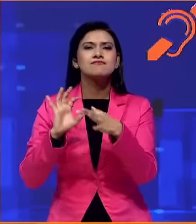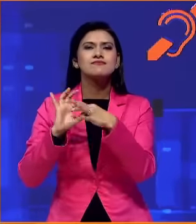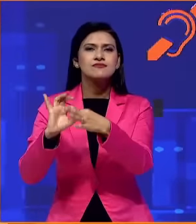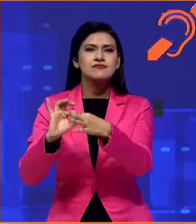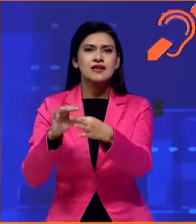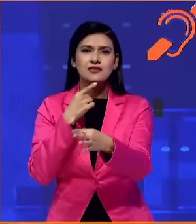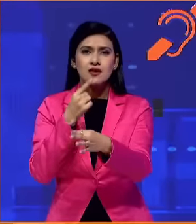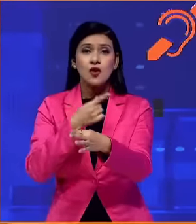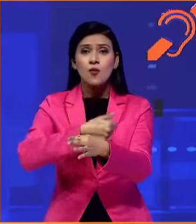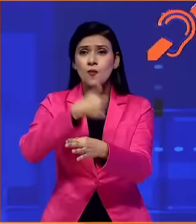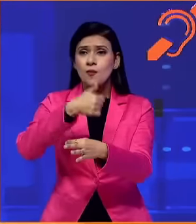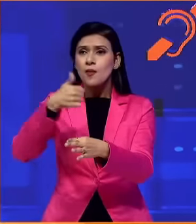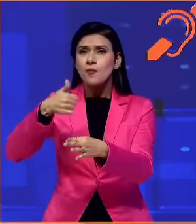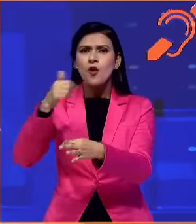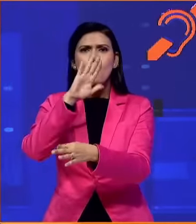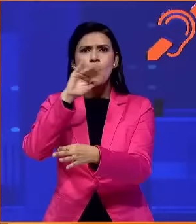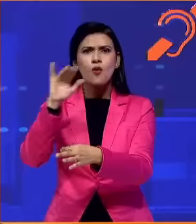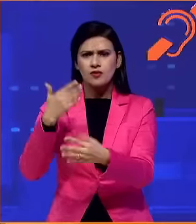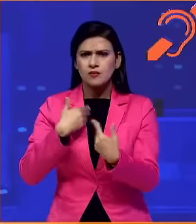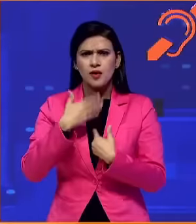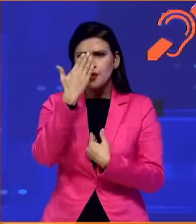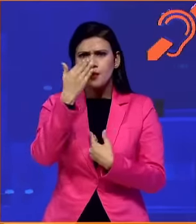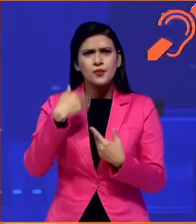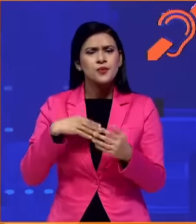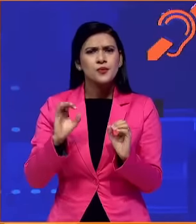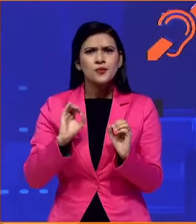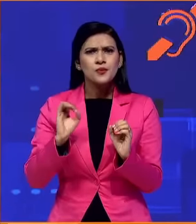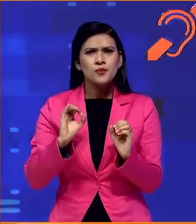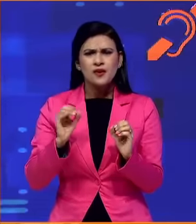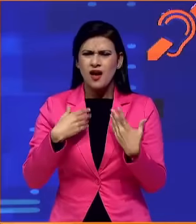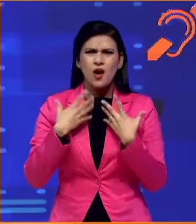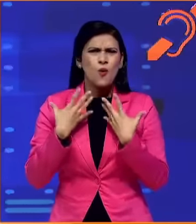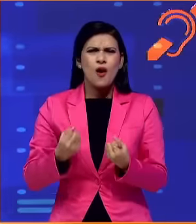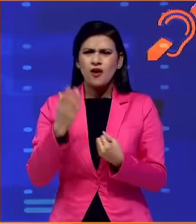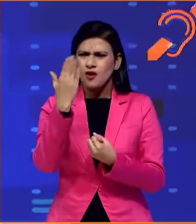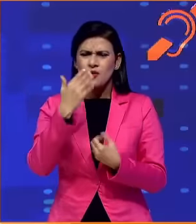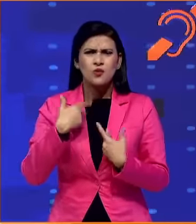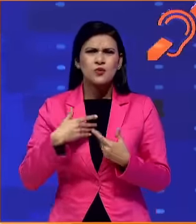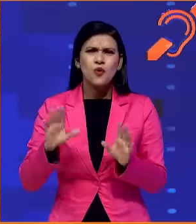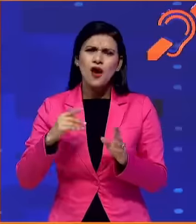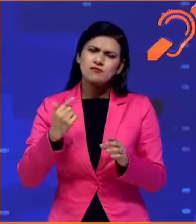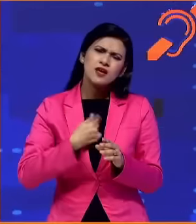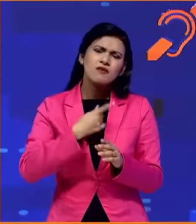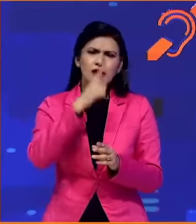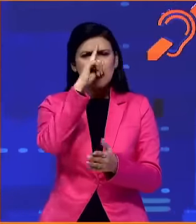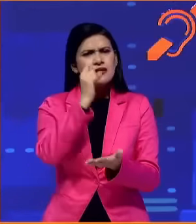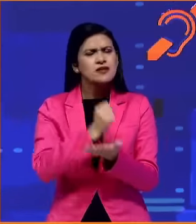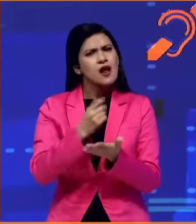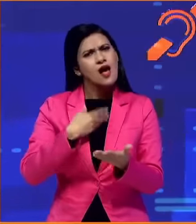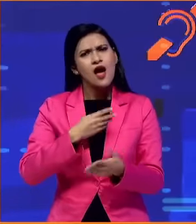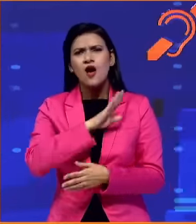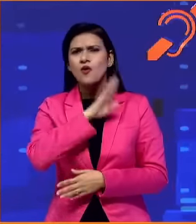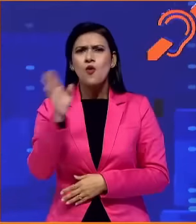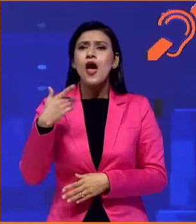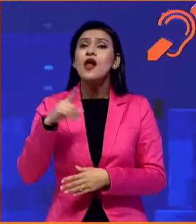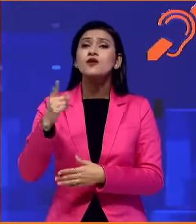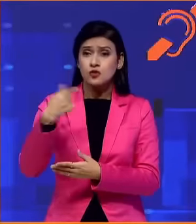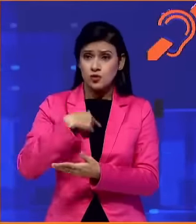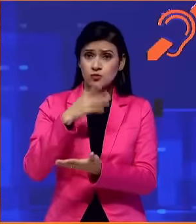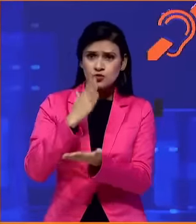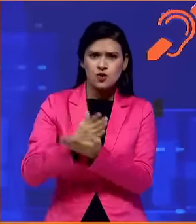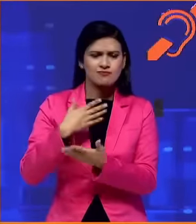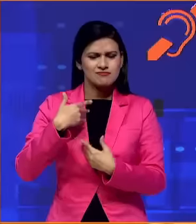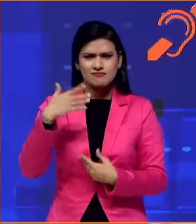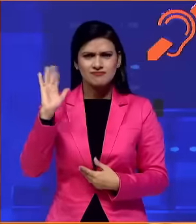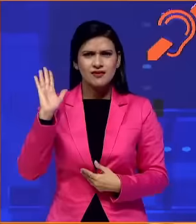आमंत्रितकियागयाथा। मुझेआमंत्रितनहींकियागयाथा,औरमुझे निमंत्रणचाहिएभीनहीं।जब मेरामनकरेगा,मैंजाऊँगा।औरमैंअपना सिरऊंचाकरकेजाऊंगा।मुझेकौनरोकेगा